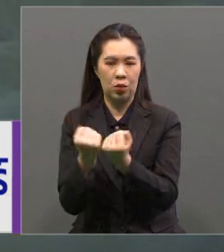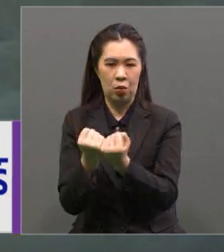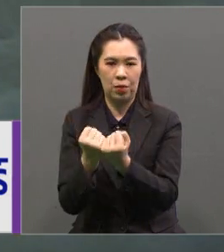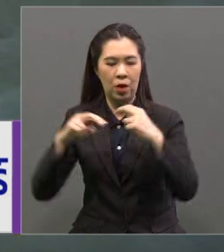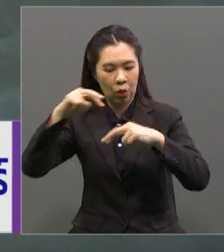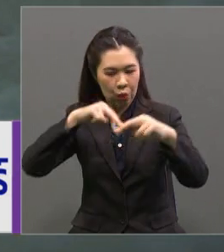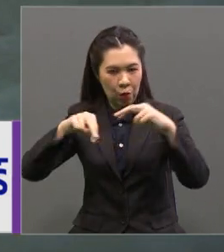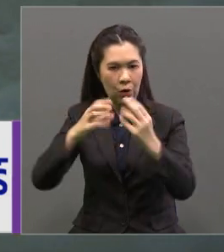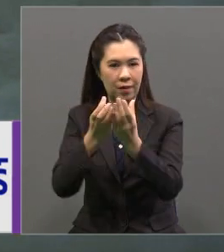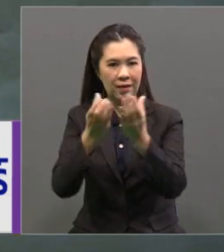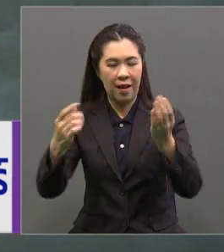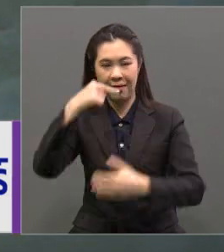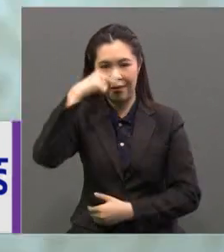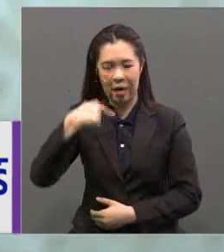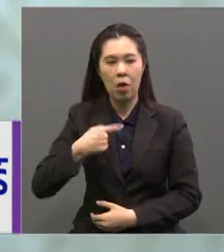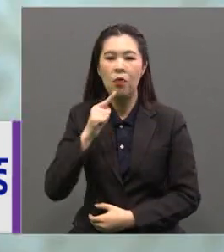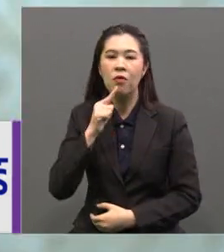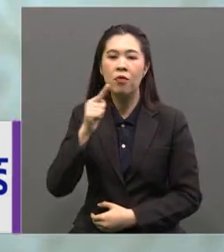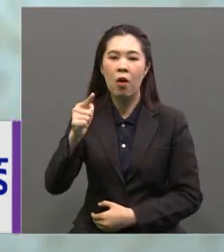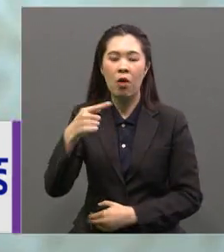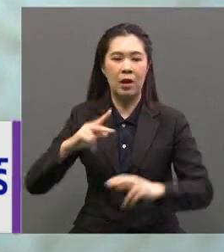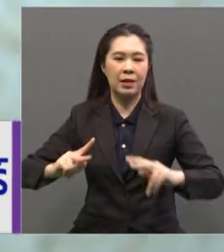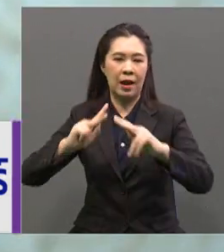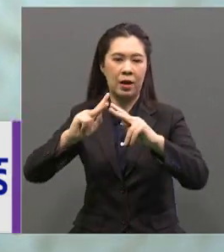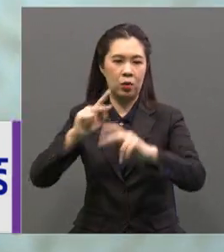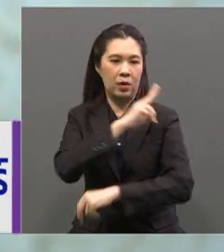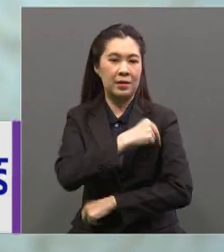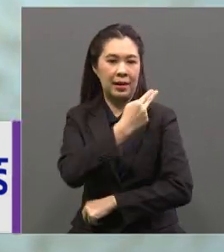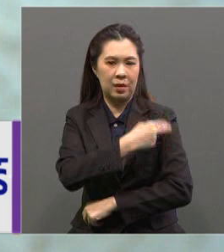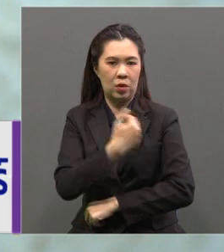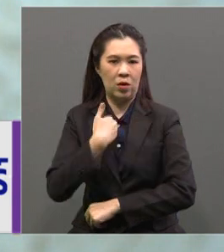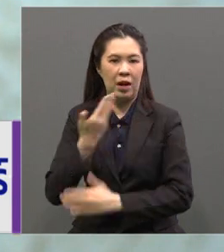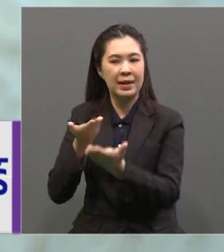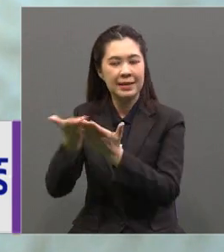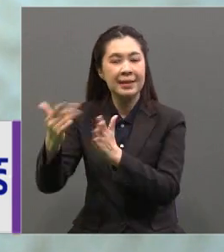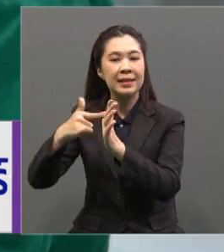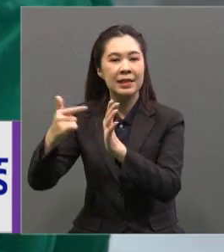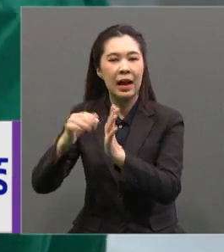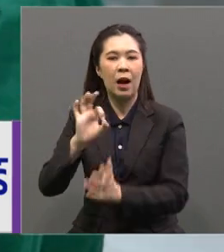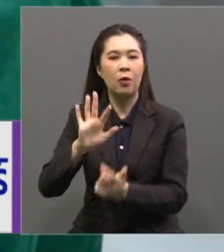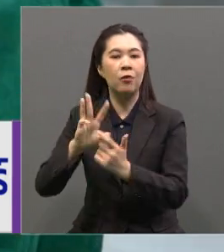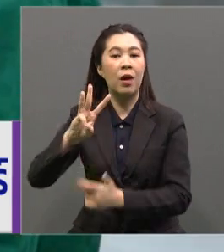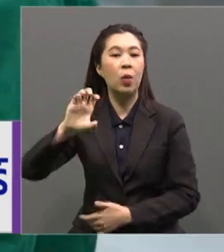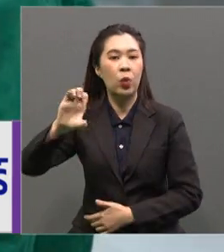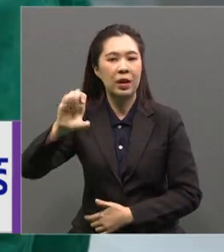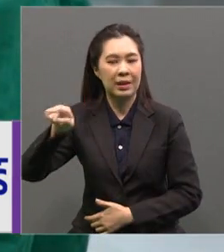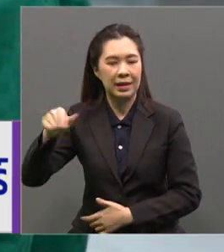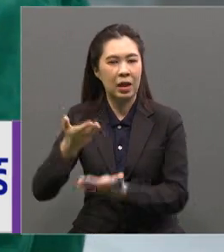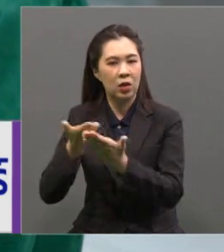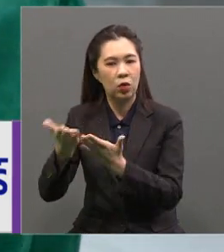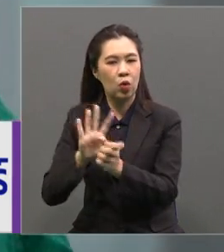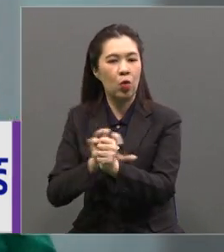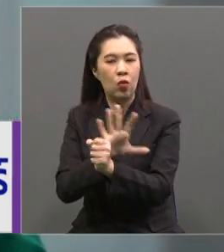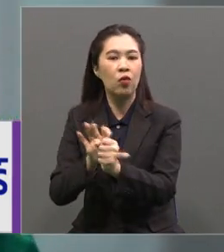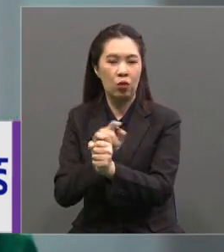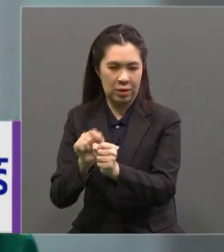พิทักษ์รัฐธรรมนูญไทยยื่นฟ้องก่อให้กระทรวงสาธารณสุขระงับการจัดซื้อยาฝ่าวิกที่ราวเวียร์มาใช้ในการรักษาโรคติดเชื้อไวรัส